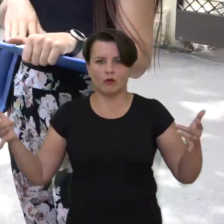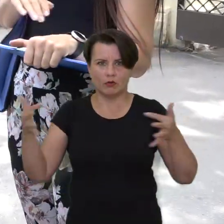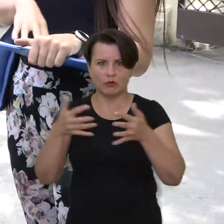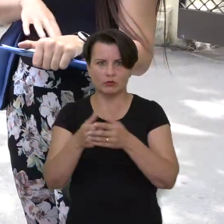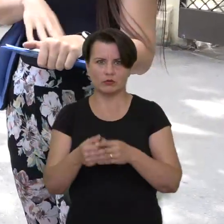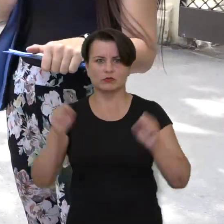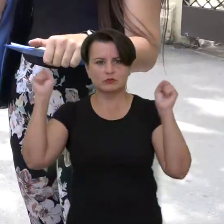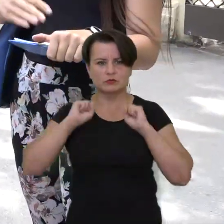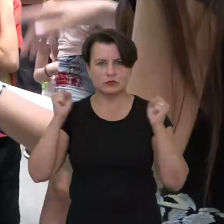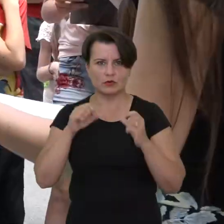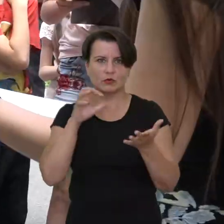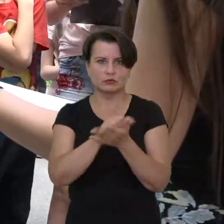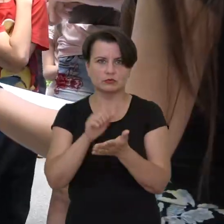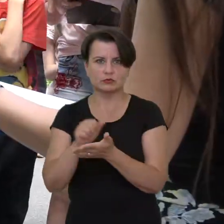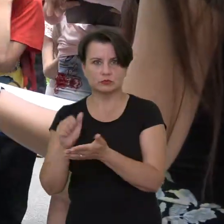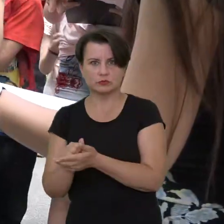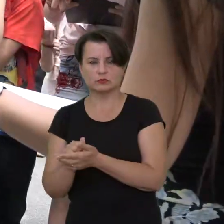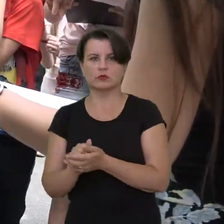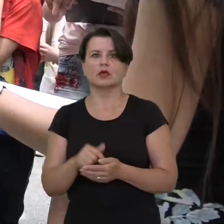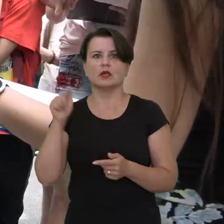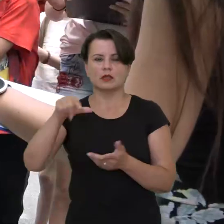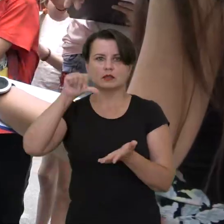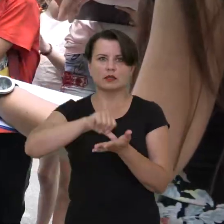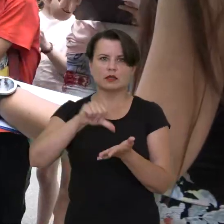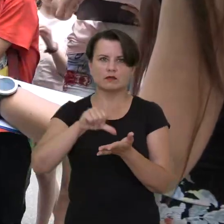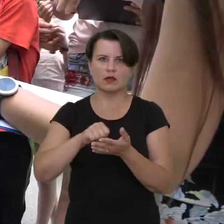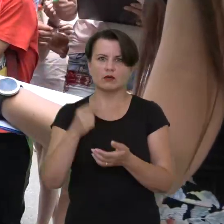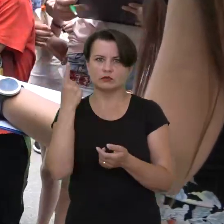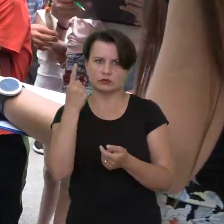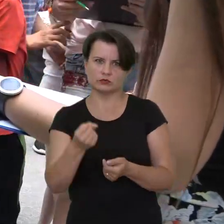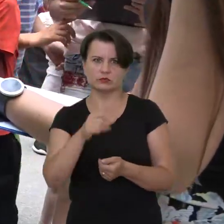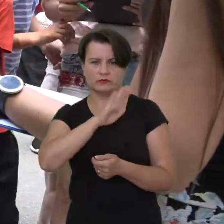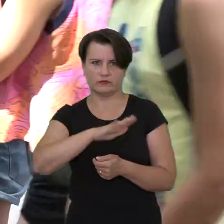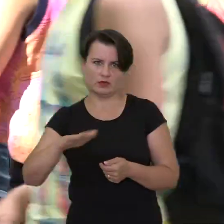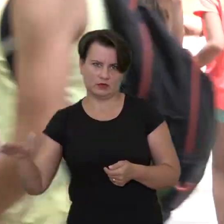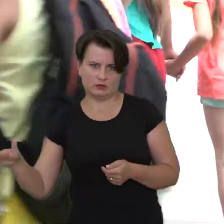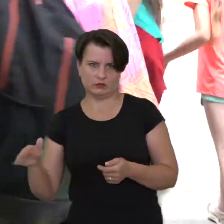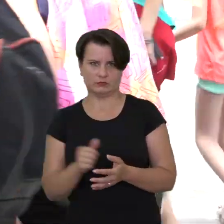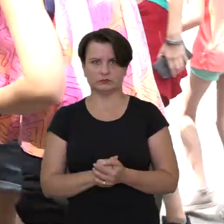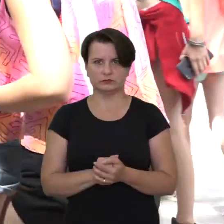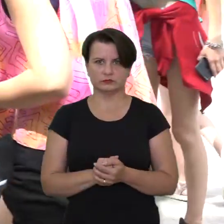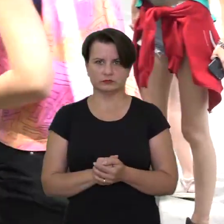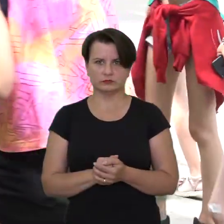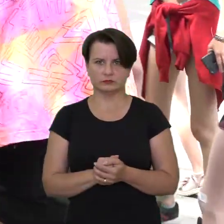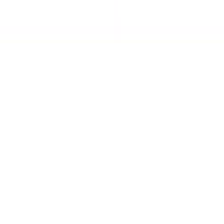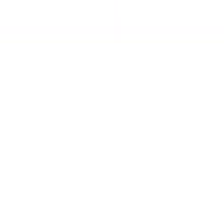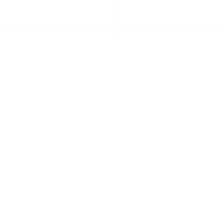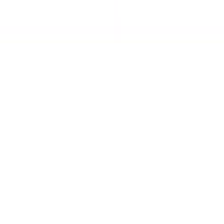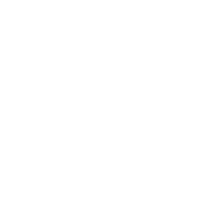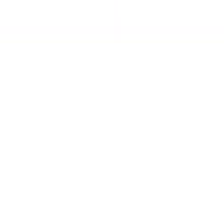organizuojami fizinio aktyvumo skatinimo užsiėmimai, kuriuose dalyvauja jau daugiau nei 100 mūsų rajono moksleivių.